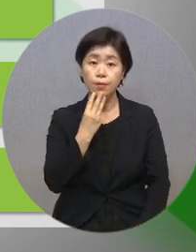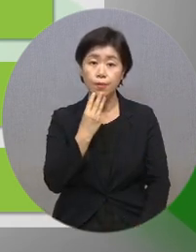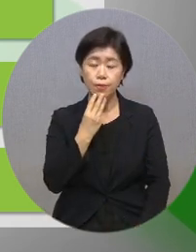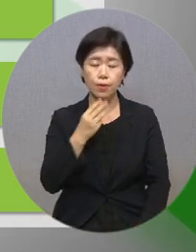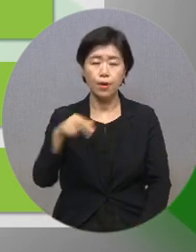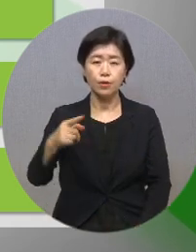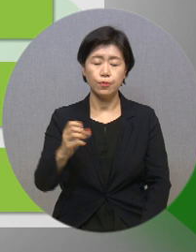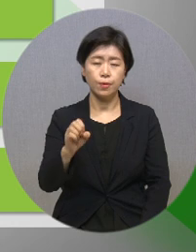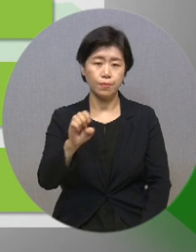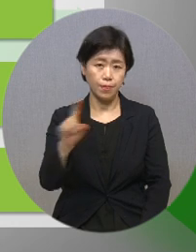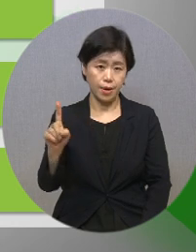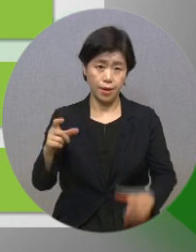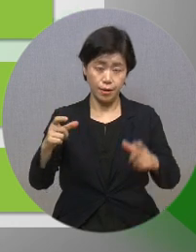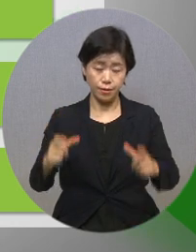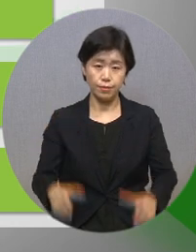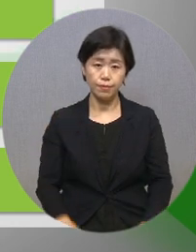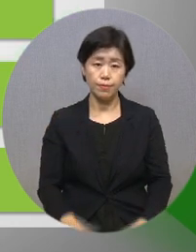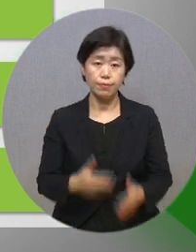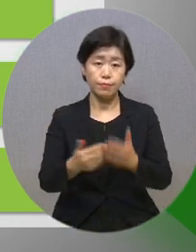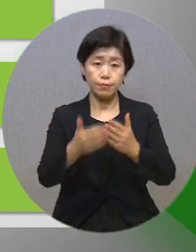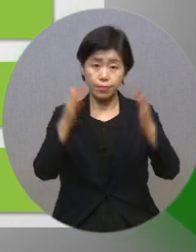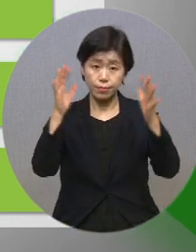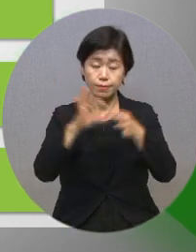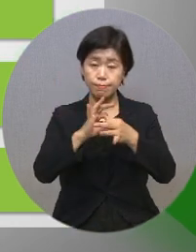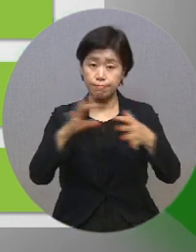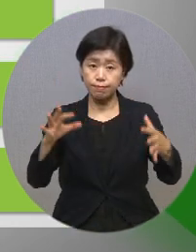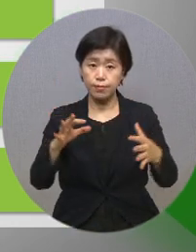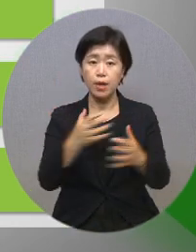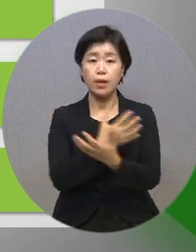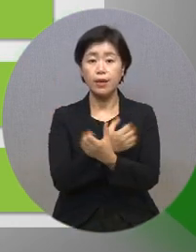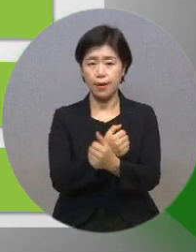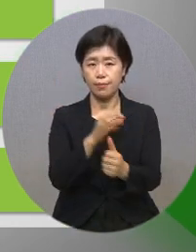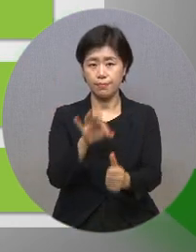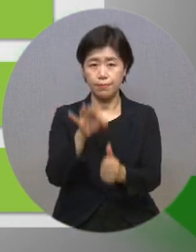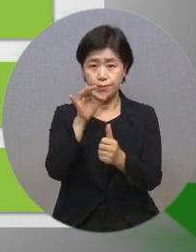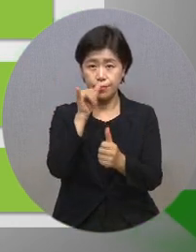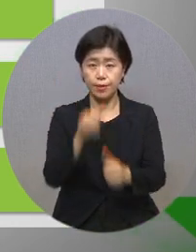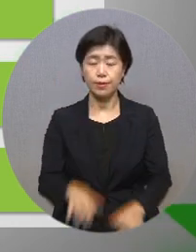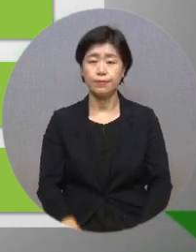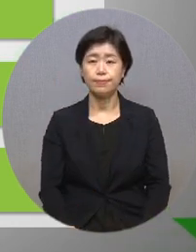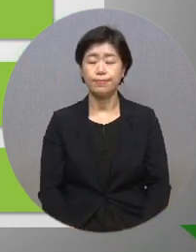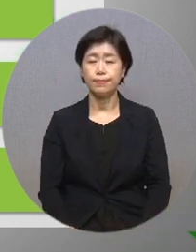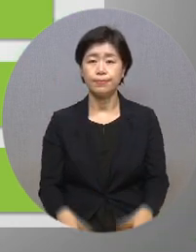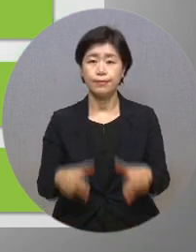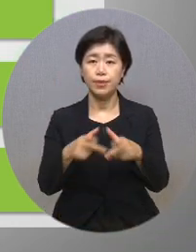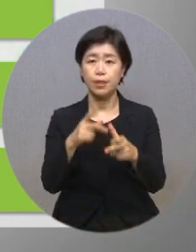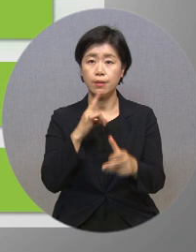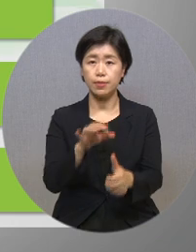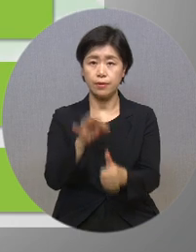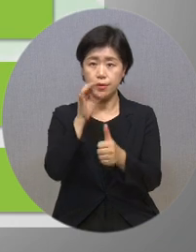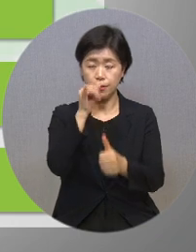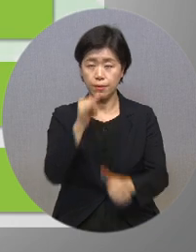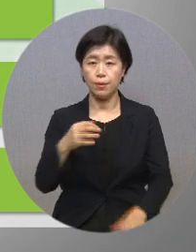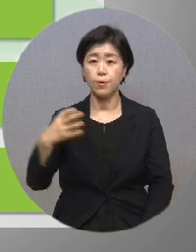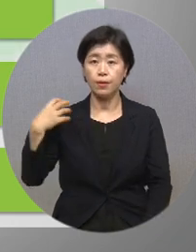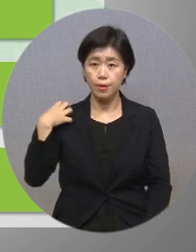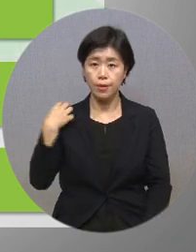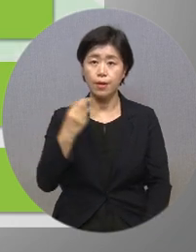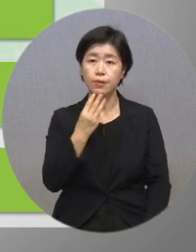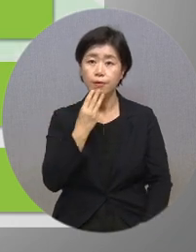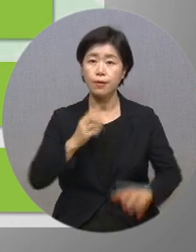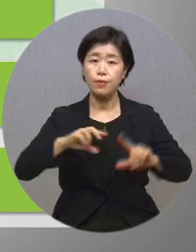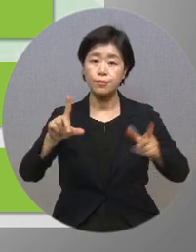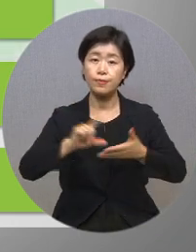송파구입니다. 경력과 학력은 무관하며 계약직을 모집합니다. 장애인만 채용하며 담당지사는